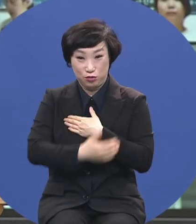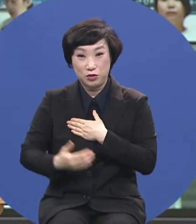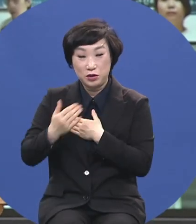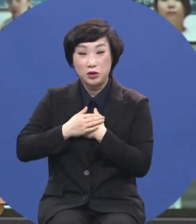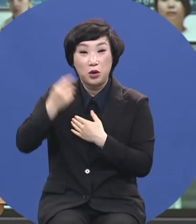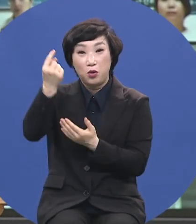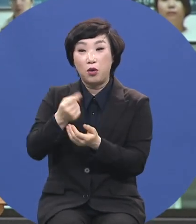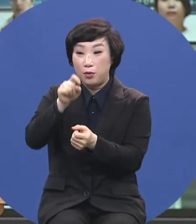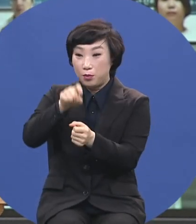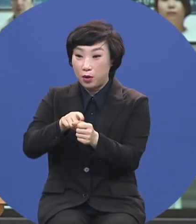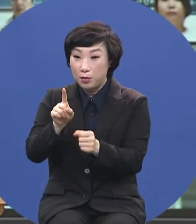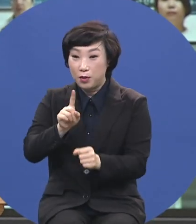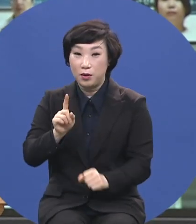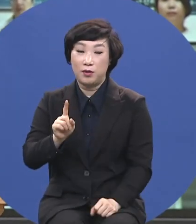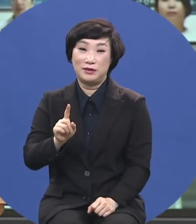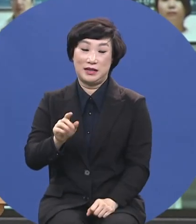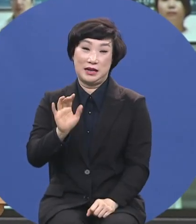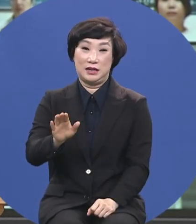입으신 목적은